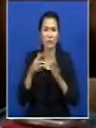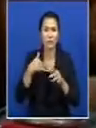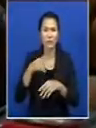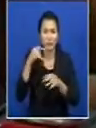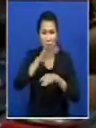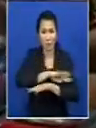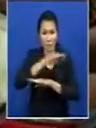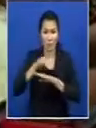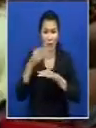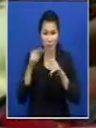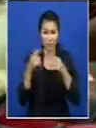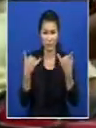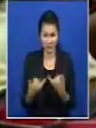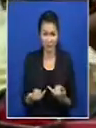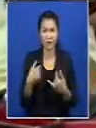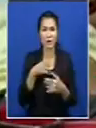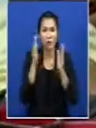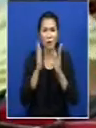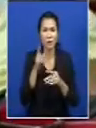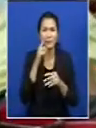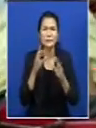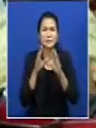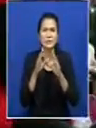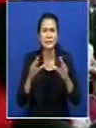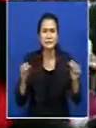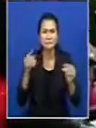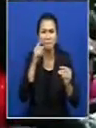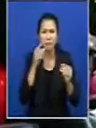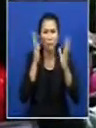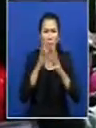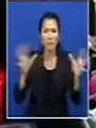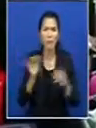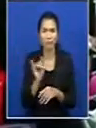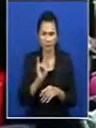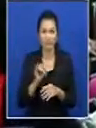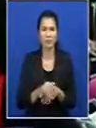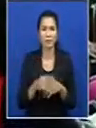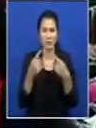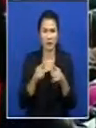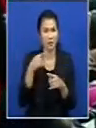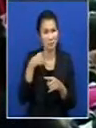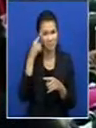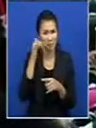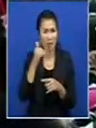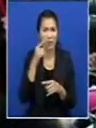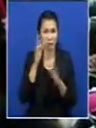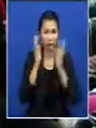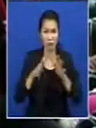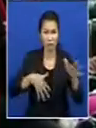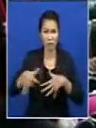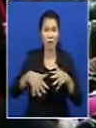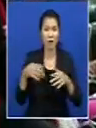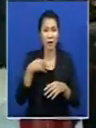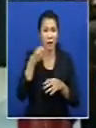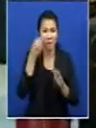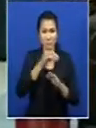างที่สถานีรถไฟหัวลำโพงวันนี้ยังค่อนข้างเงียบเหงาไม่คึกคักมากเท่าไหร่นะคะแต่คาดว่าจำนวนประชาชนที่เดินทางกลับ